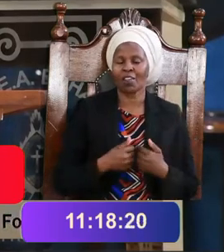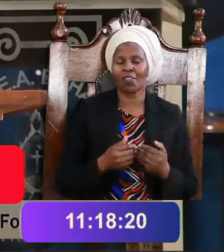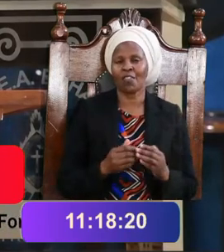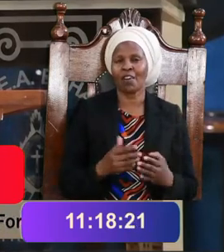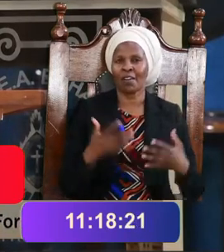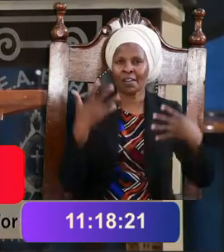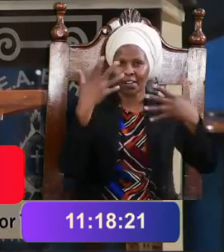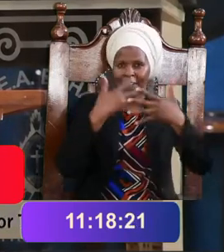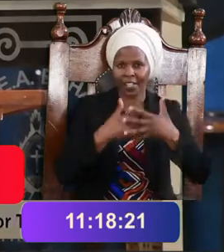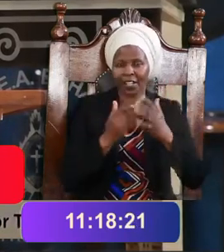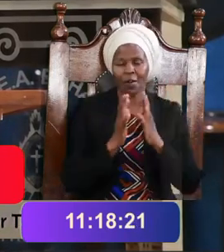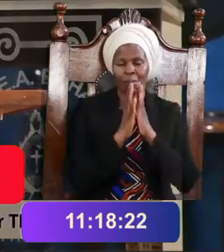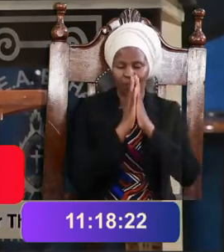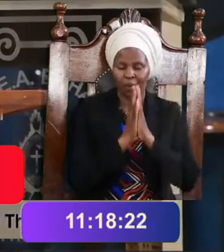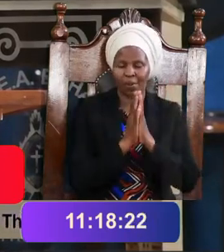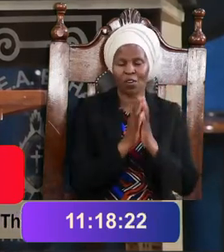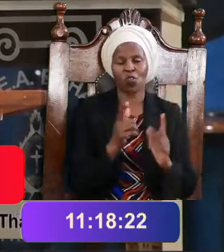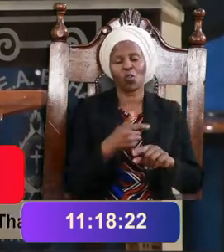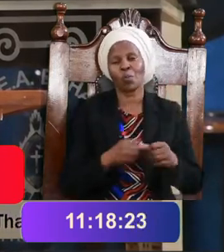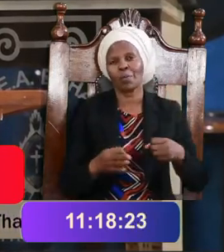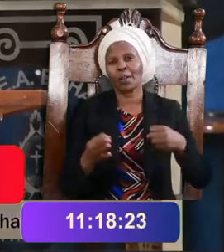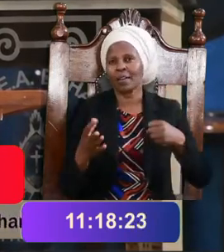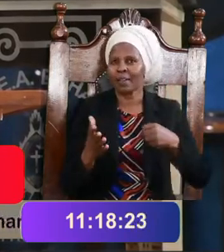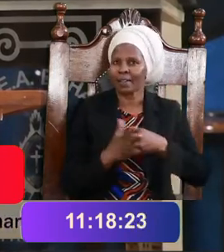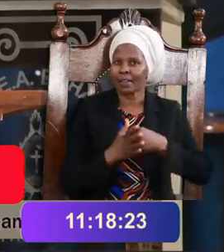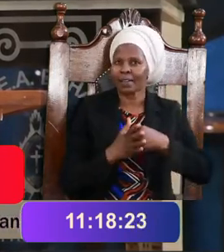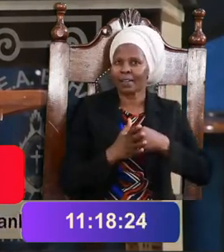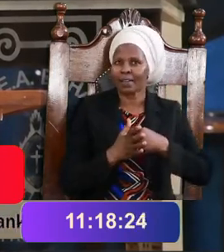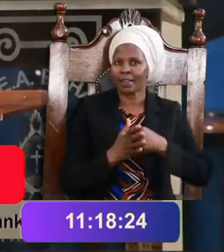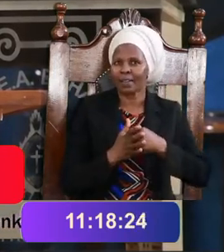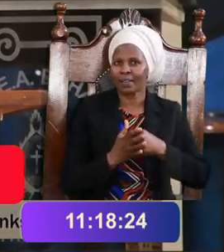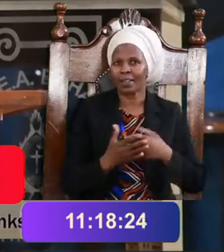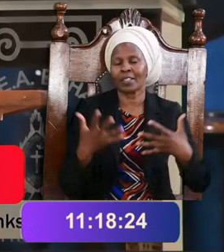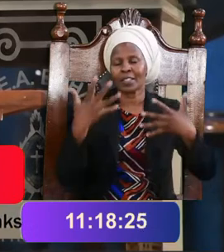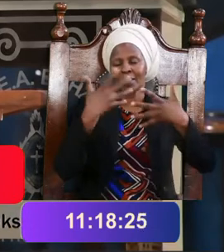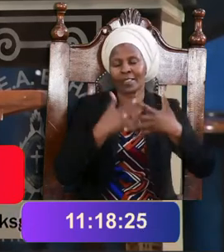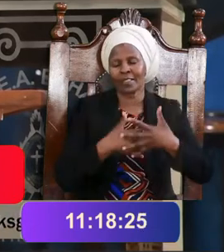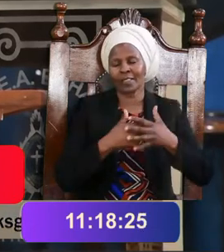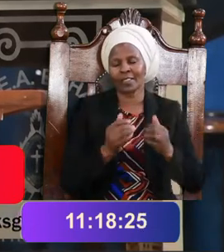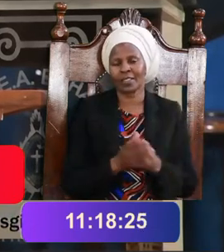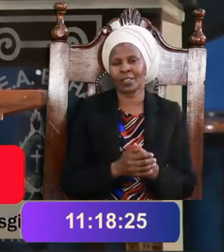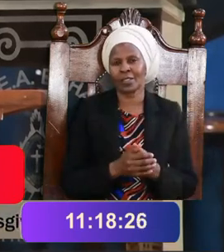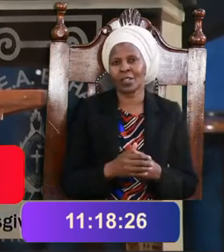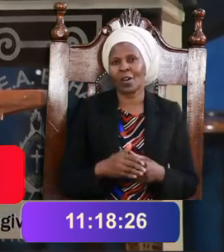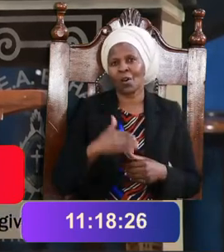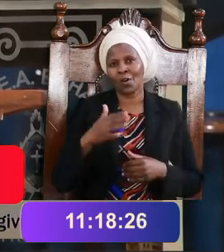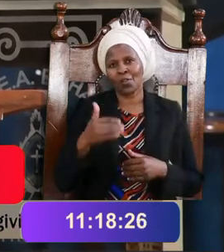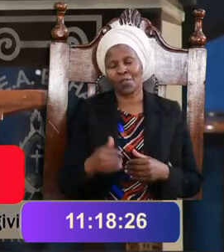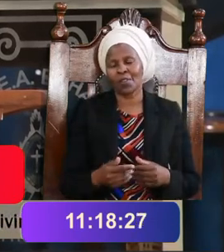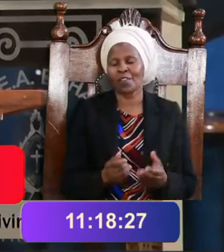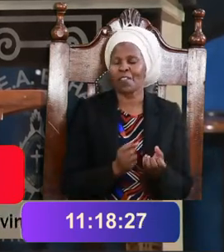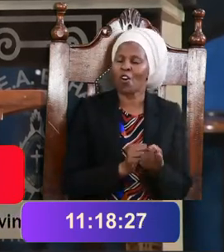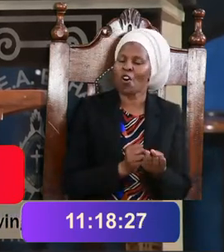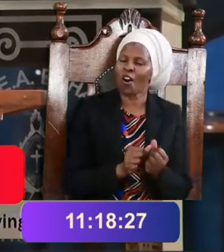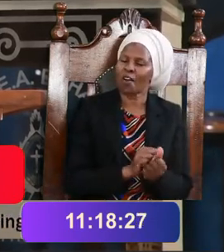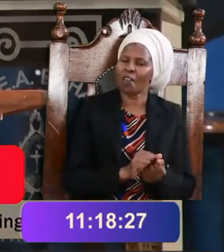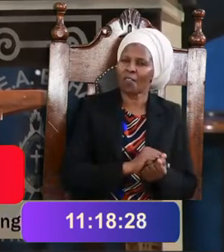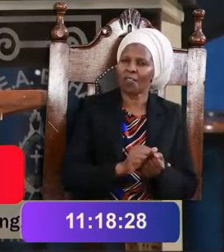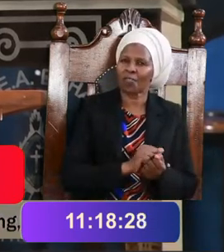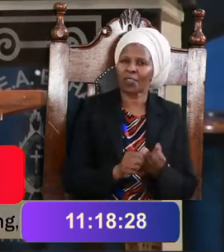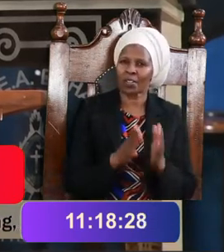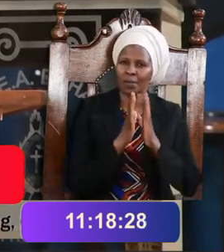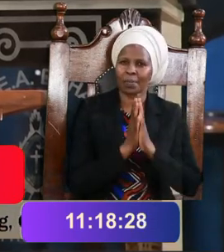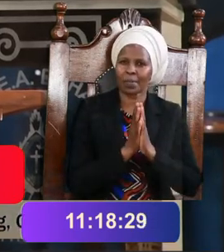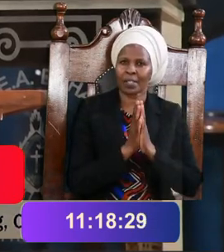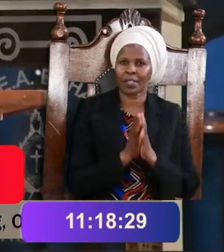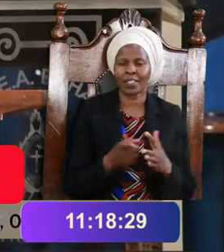itaanzia saa 3 usiku. Pia maombi ya kila Ijumaa igali inaendelea. Waga inaanza